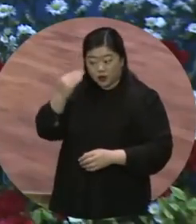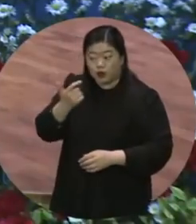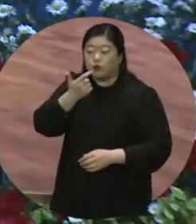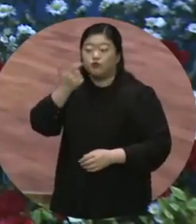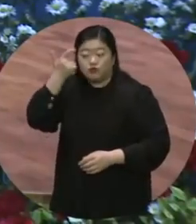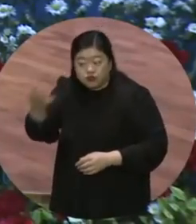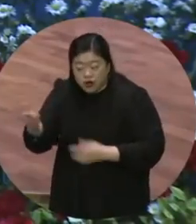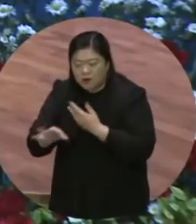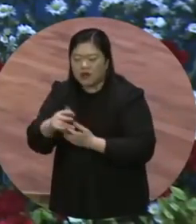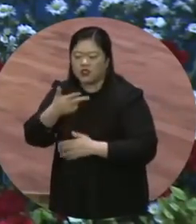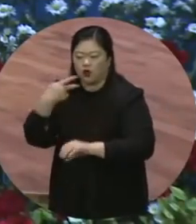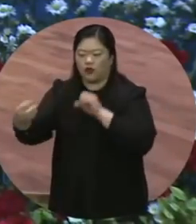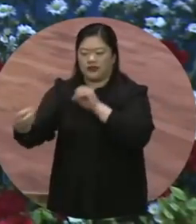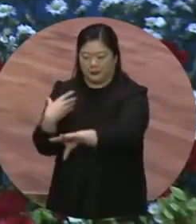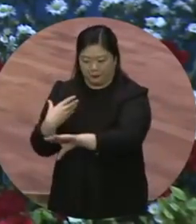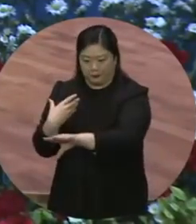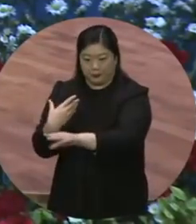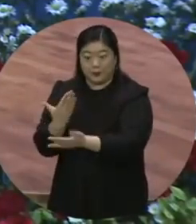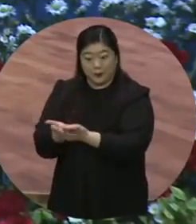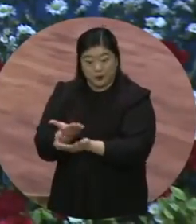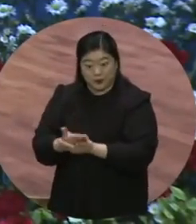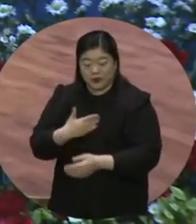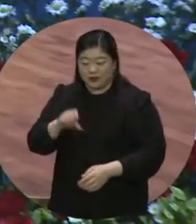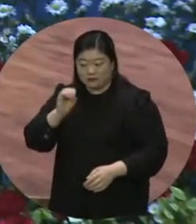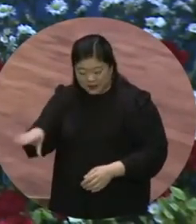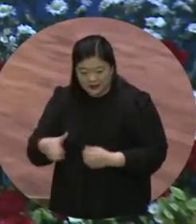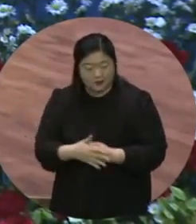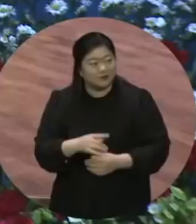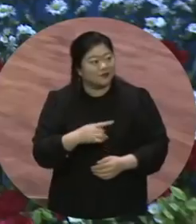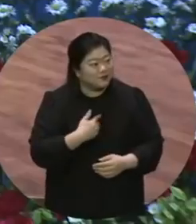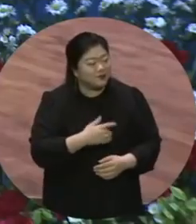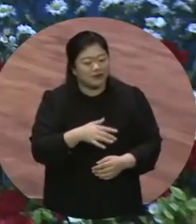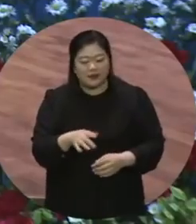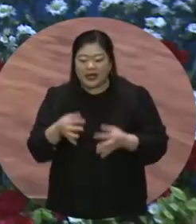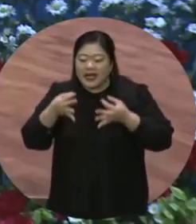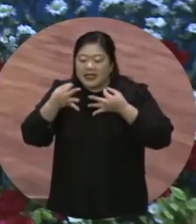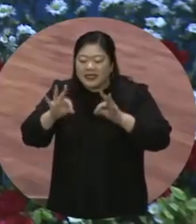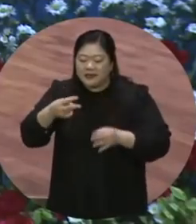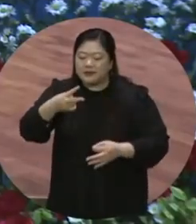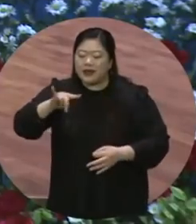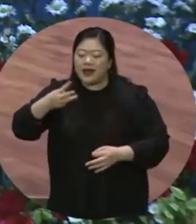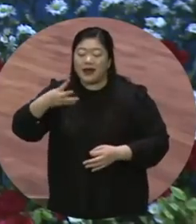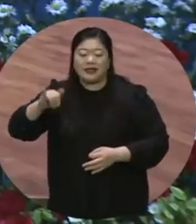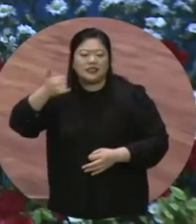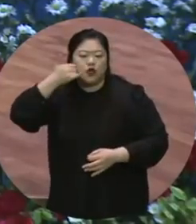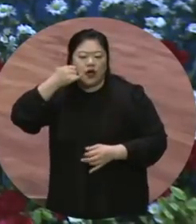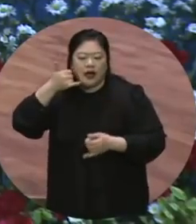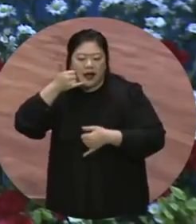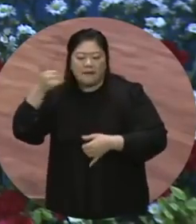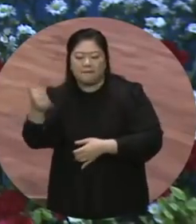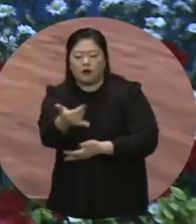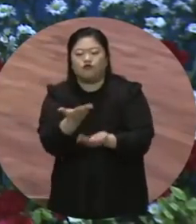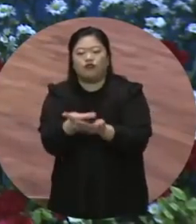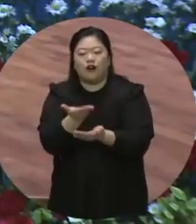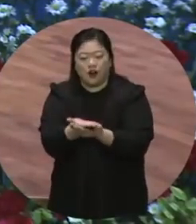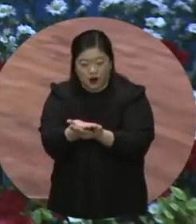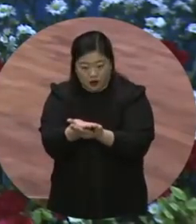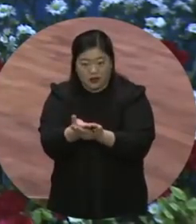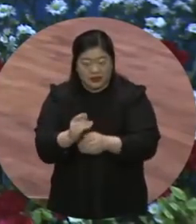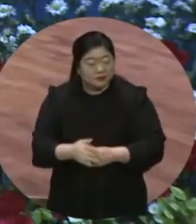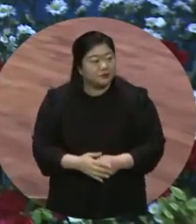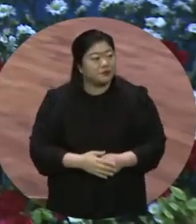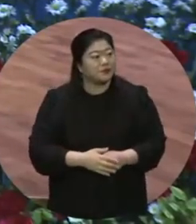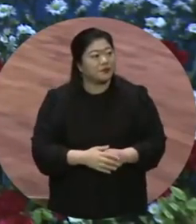라고 그렇게 이 말을 영어로 말해 보세요. 그러니까 이 사오정이 당당하게 말했습니다.